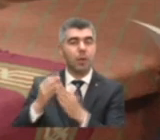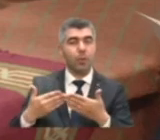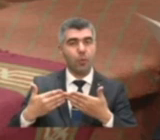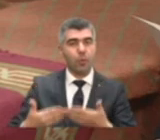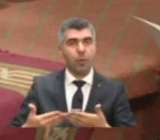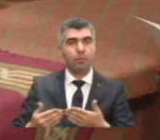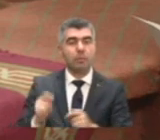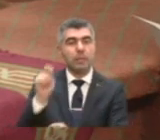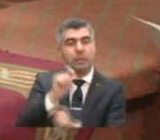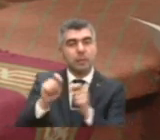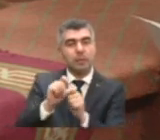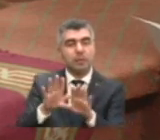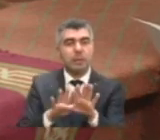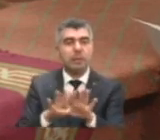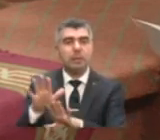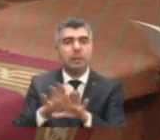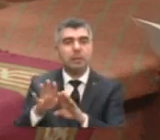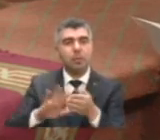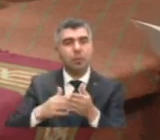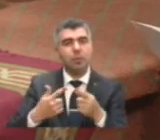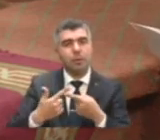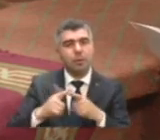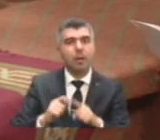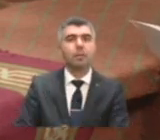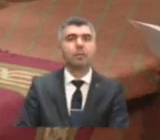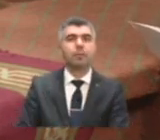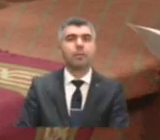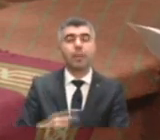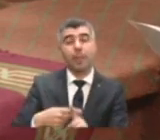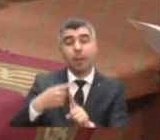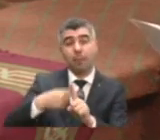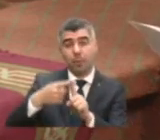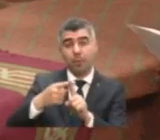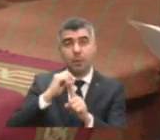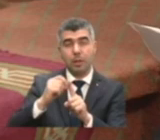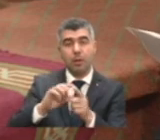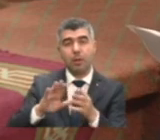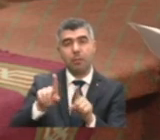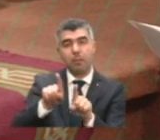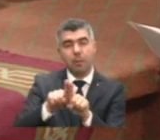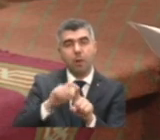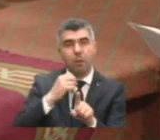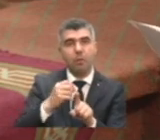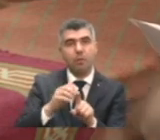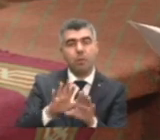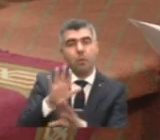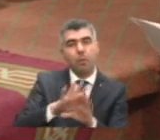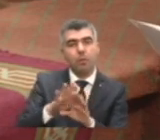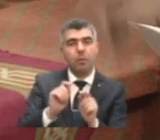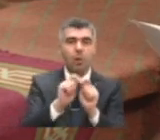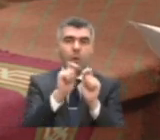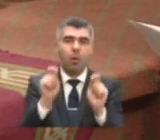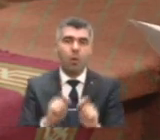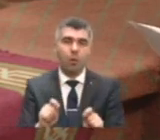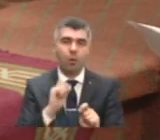أعدنا تصورا جديدا لتدبيرها بحكامة ونجاعة، وذلك بإدراجها ضمن المصالح الدولة المسيرة بصورة مستقلة